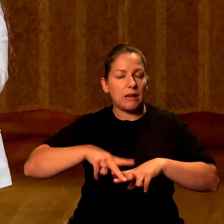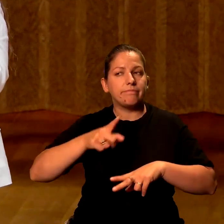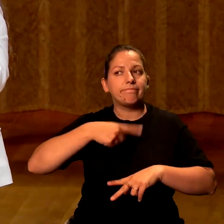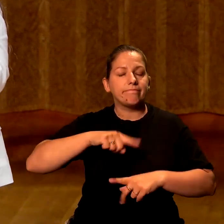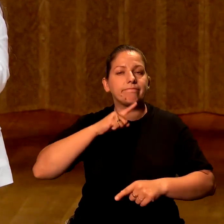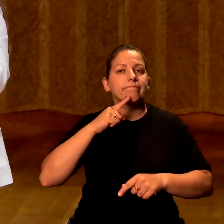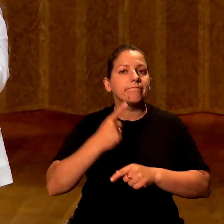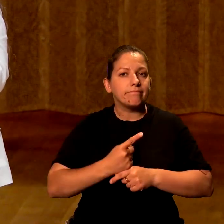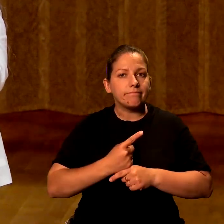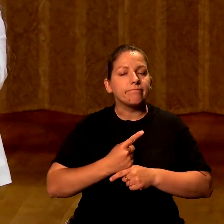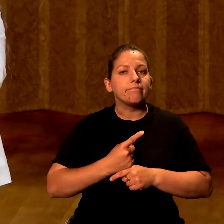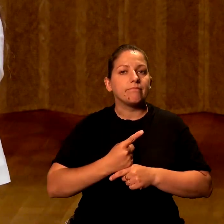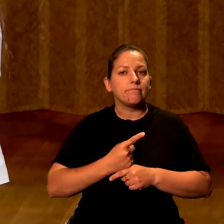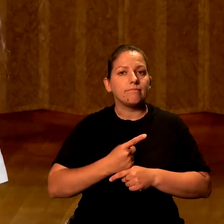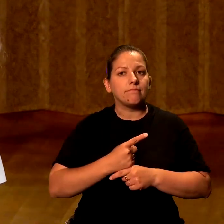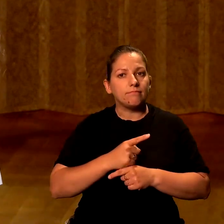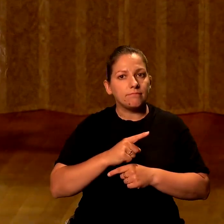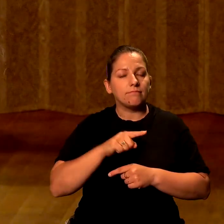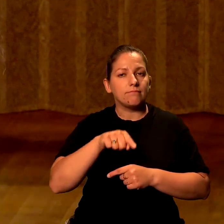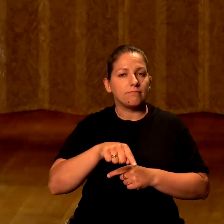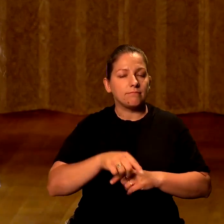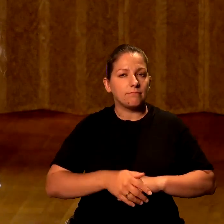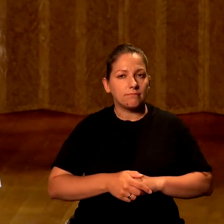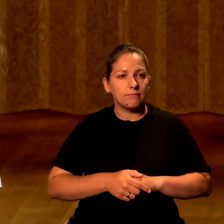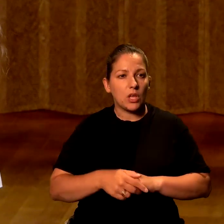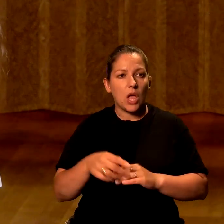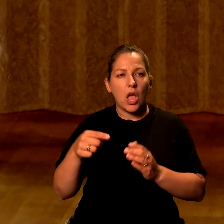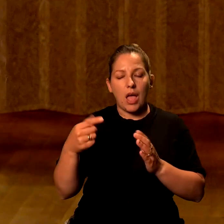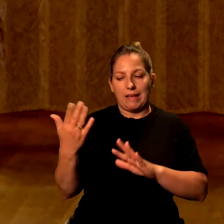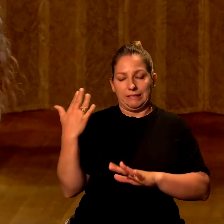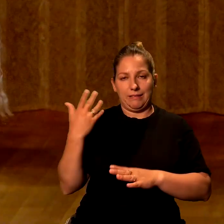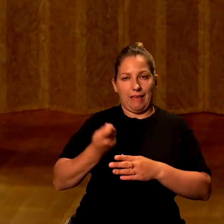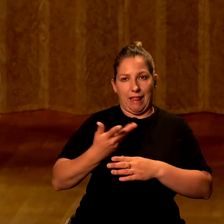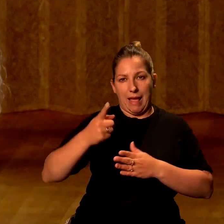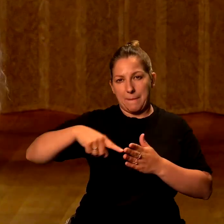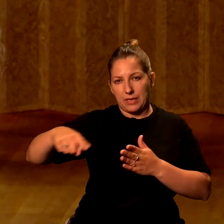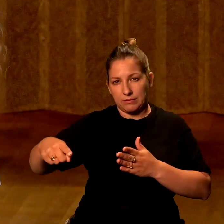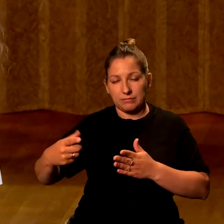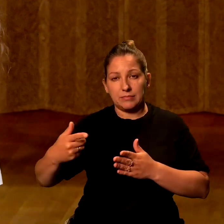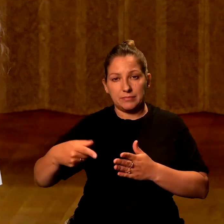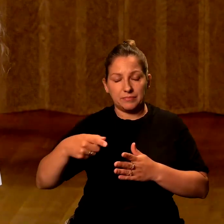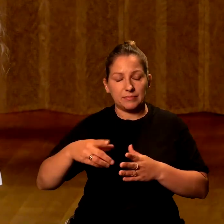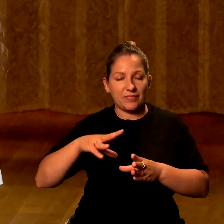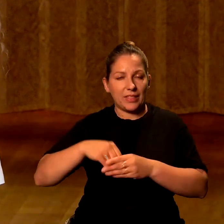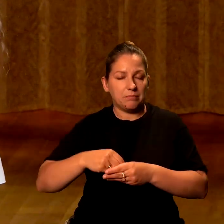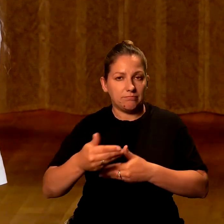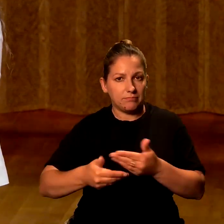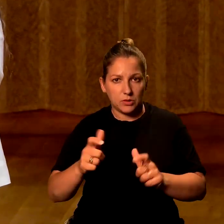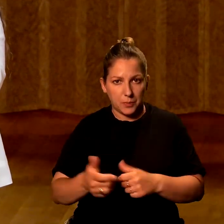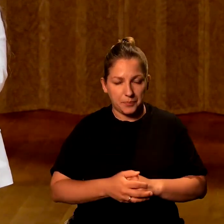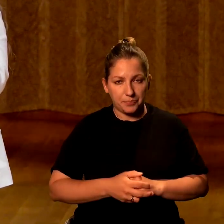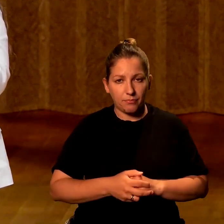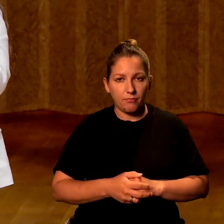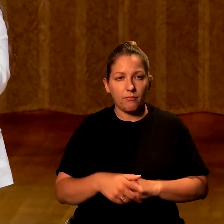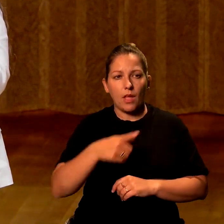postanowiła wcielić w życie przez ostatnie kilka miesięcy, nawet kilkanaście. Drodzy państwo,